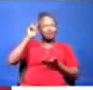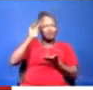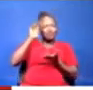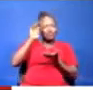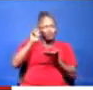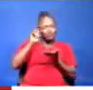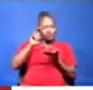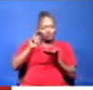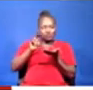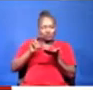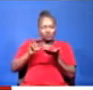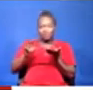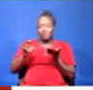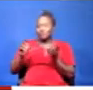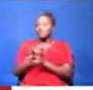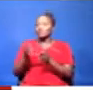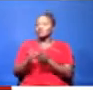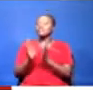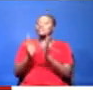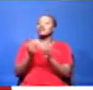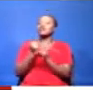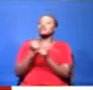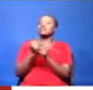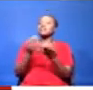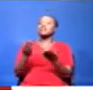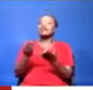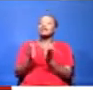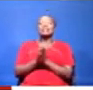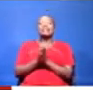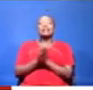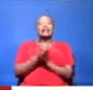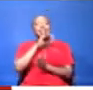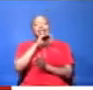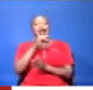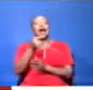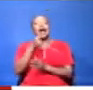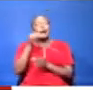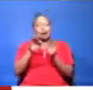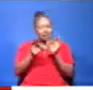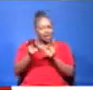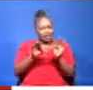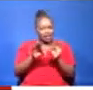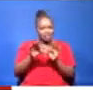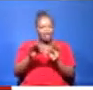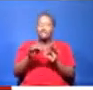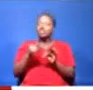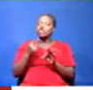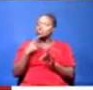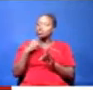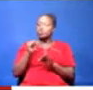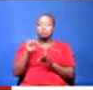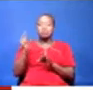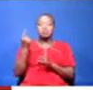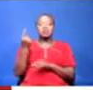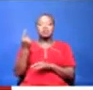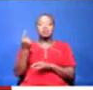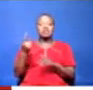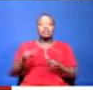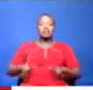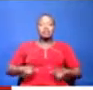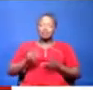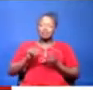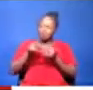ziko njia kadhaa za kufanya hivyo, na kinara wangu ashaelezea. Na hii si mara ya kwanza gharama ya maisha